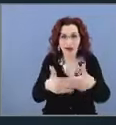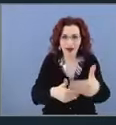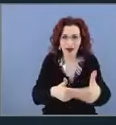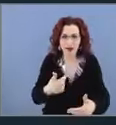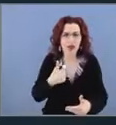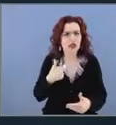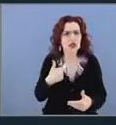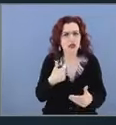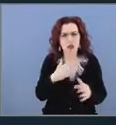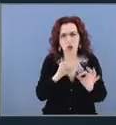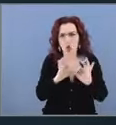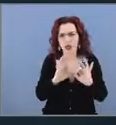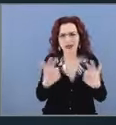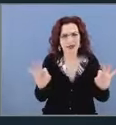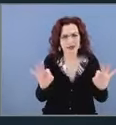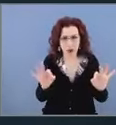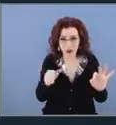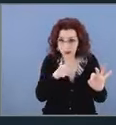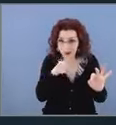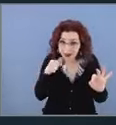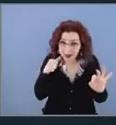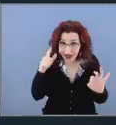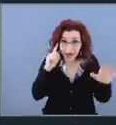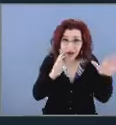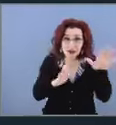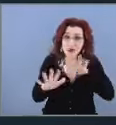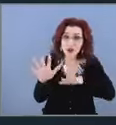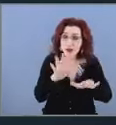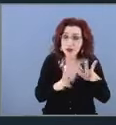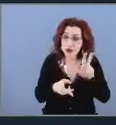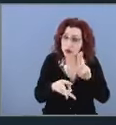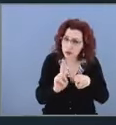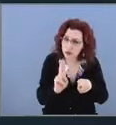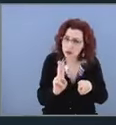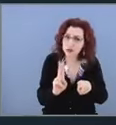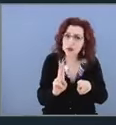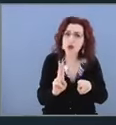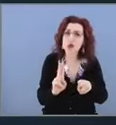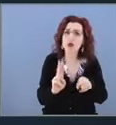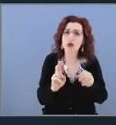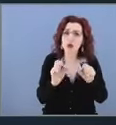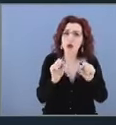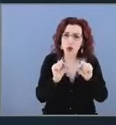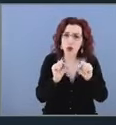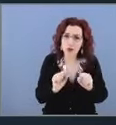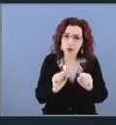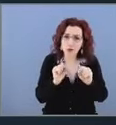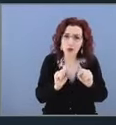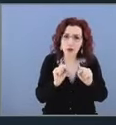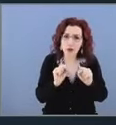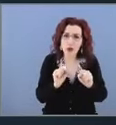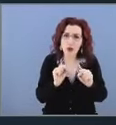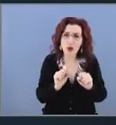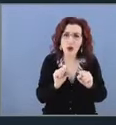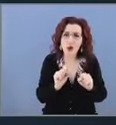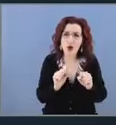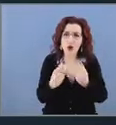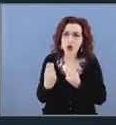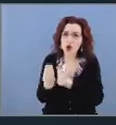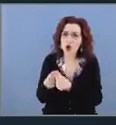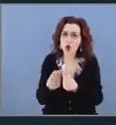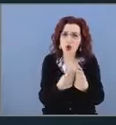servissero maggiori informazioni, anche per smistare eventualmente con colleghi di altri Atenei